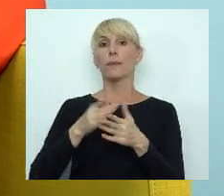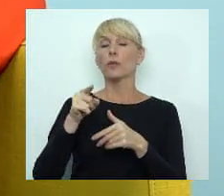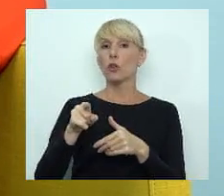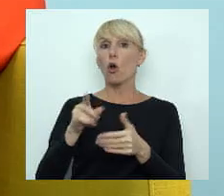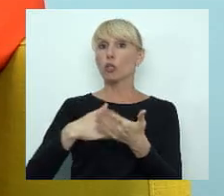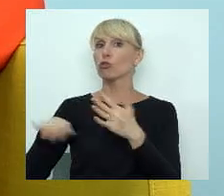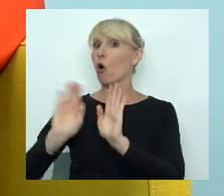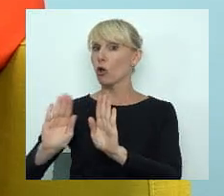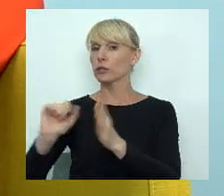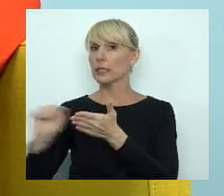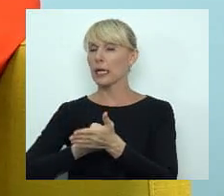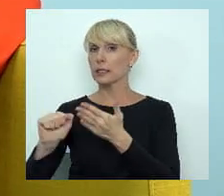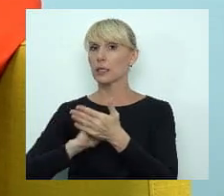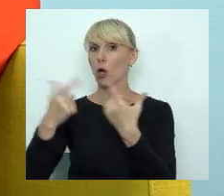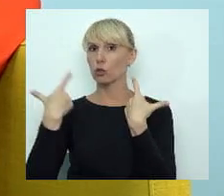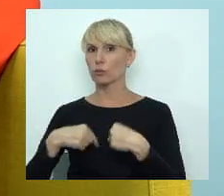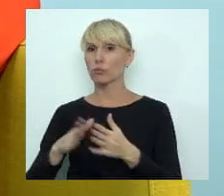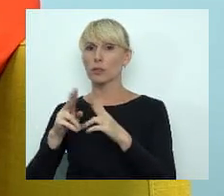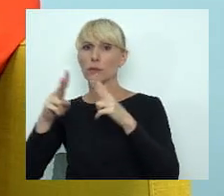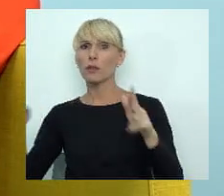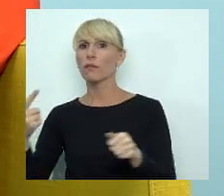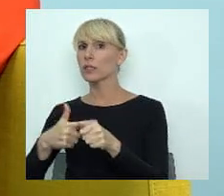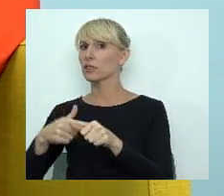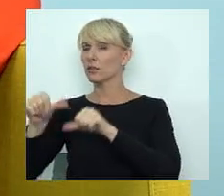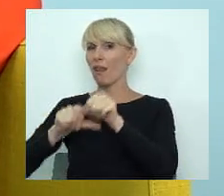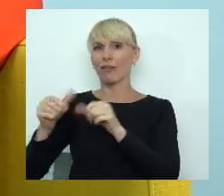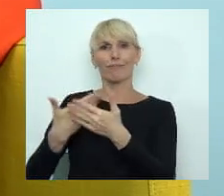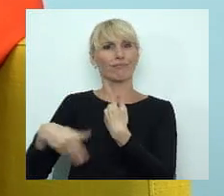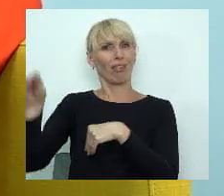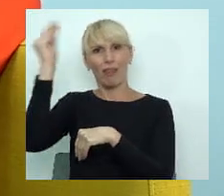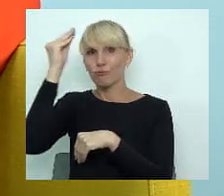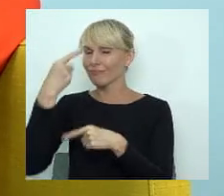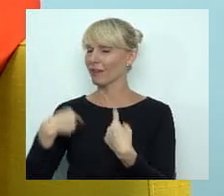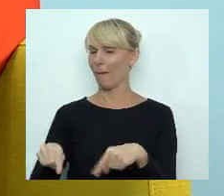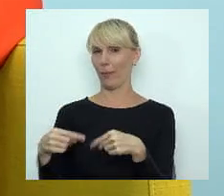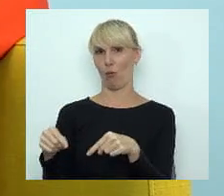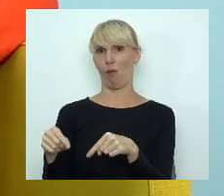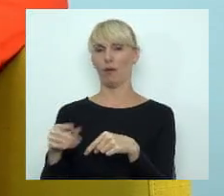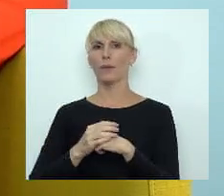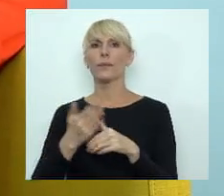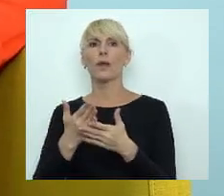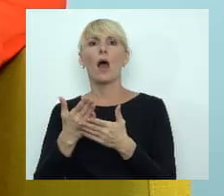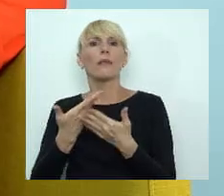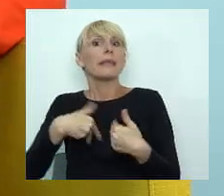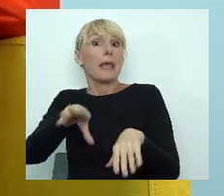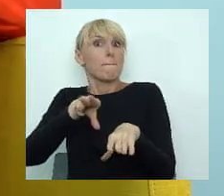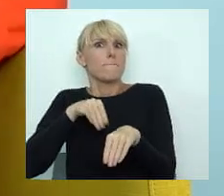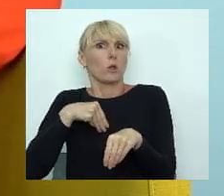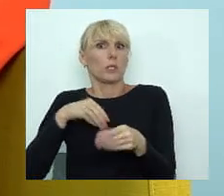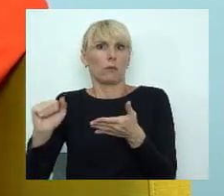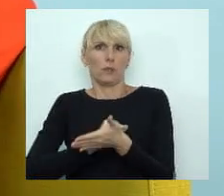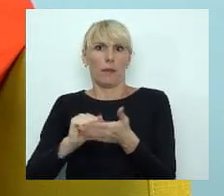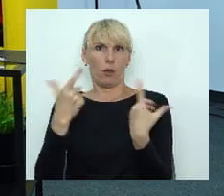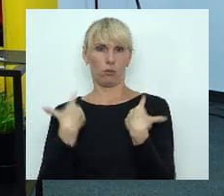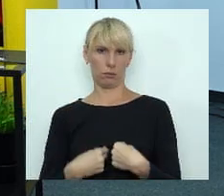ja myślę, że przez te 20 lat my się niestety tego do końca nie nauczyliśmy. Wciąż myślimy o ochronie w kategoriach nie pozyskam danych, bo to